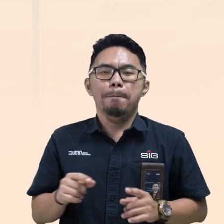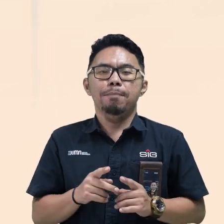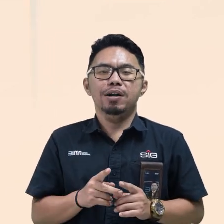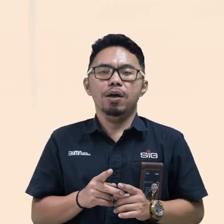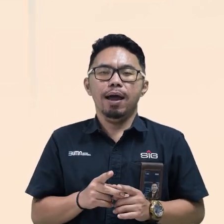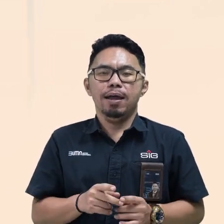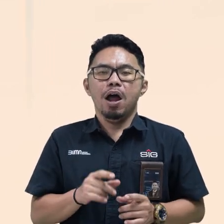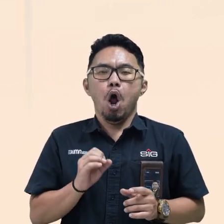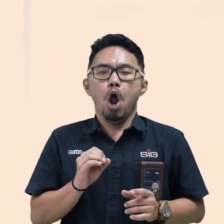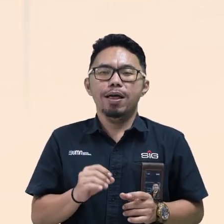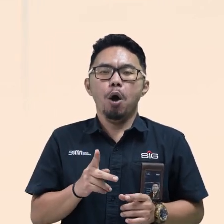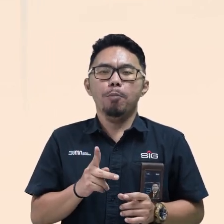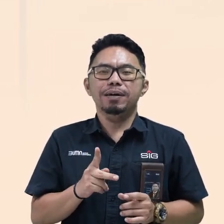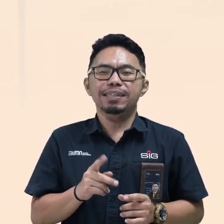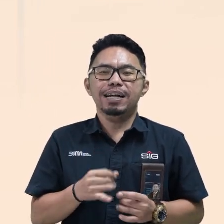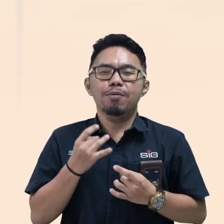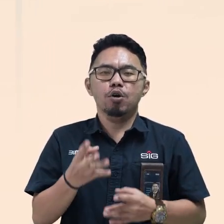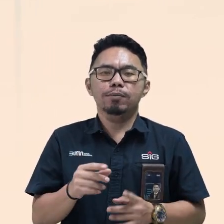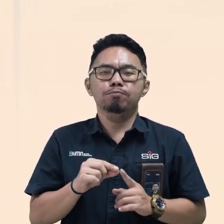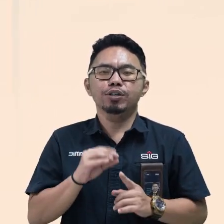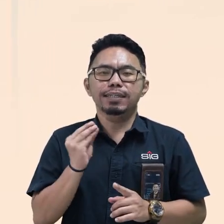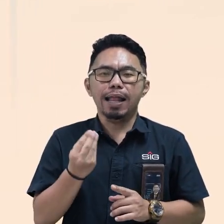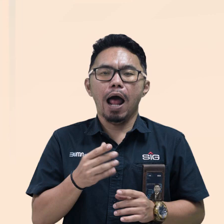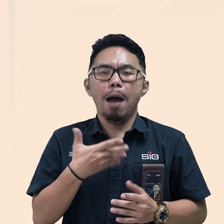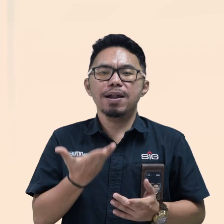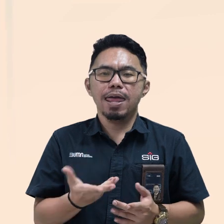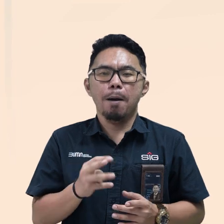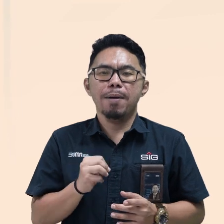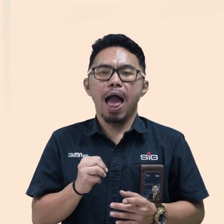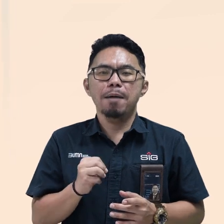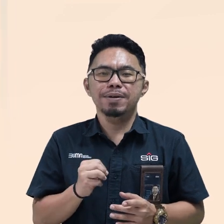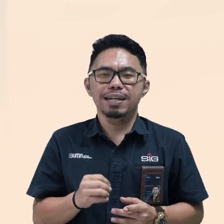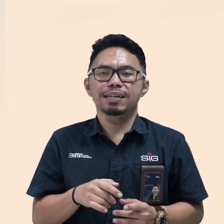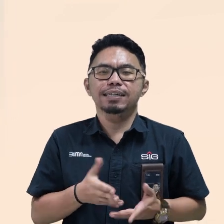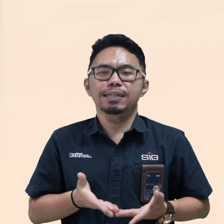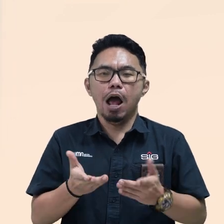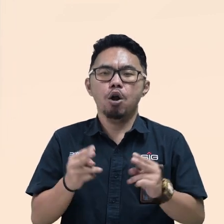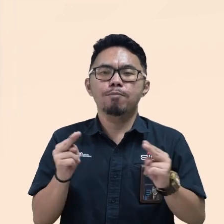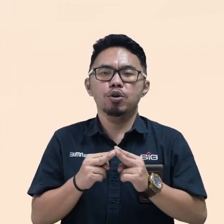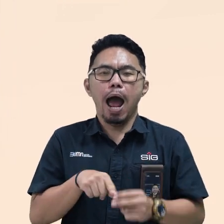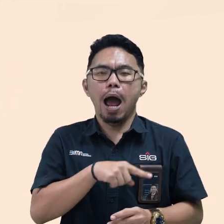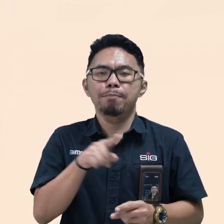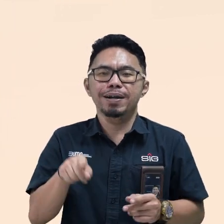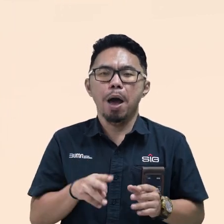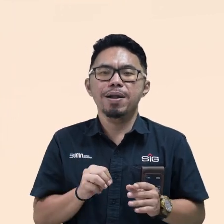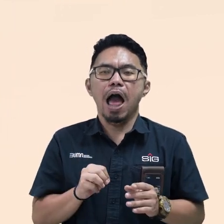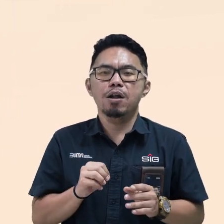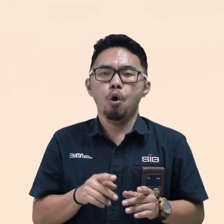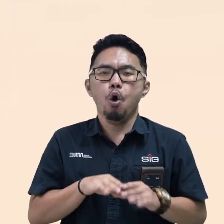Komisi Informasi Pusat. Apabila mengalami kendala, silakan menghubungi kami